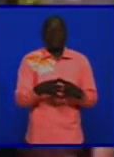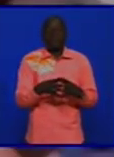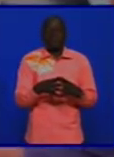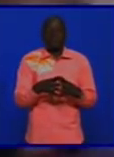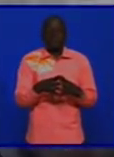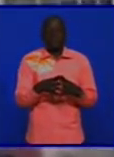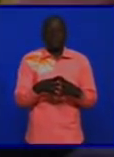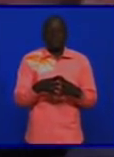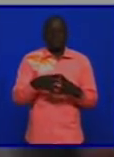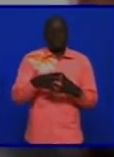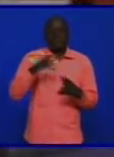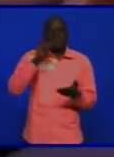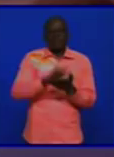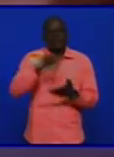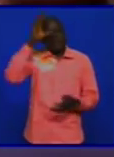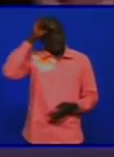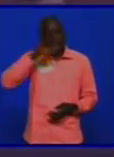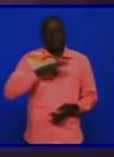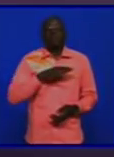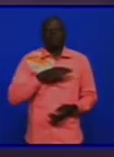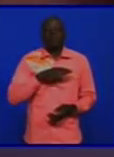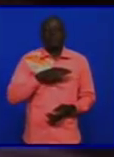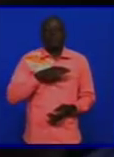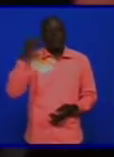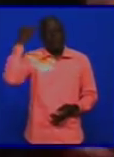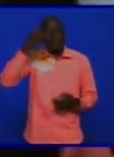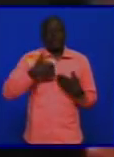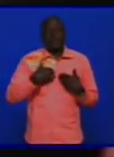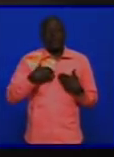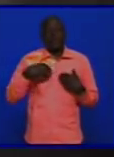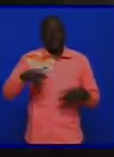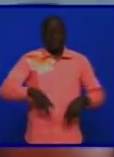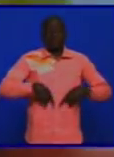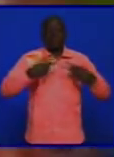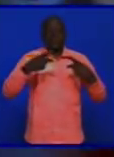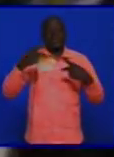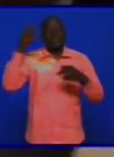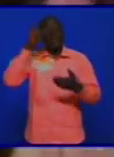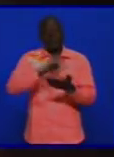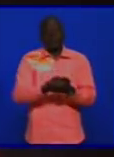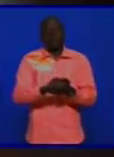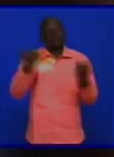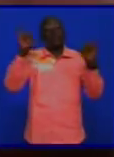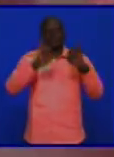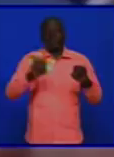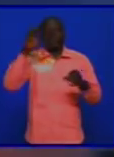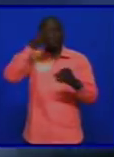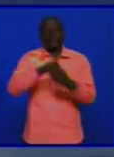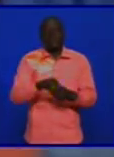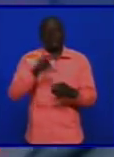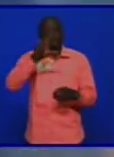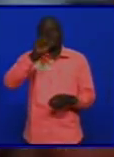Cet homme est un miraculé. Il a survécu au naufrage du ferry qui a chaviré jeudi dans le lac Victoria en